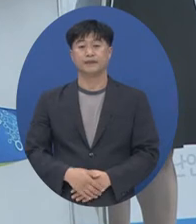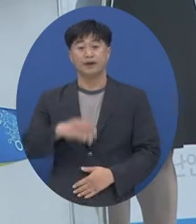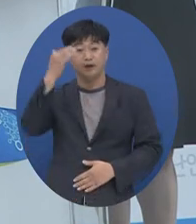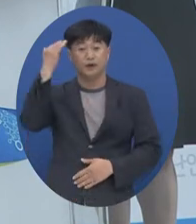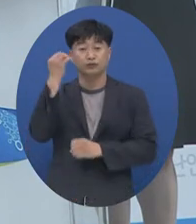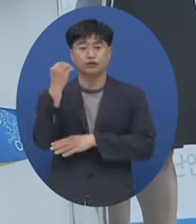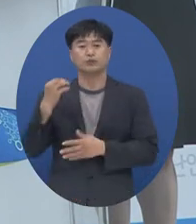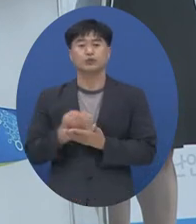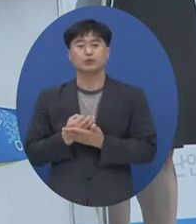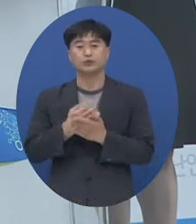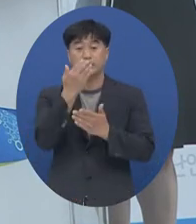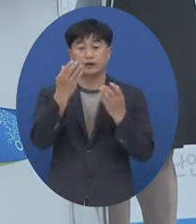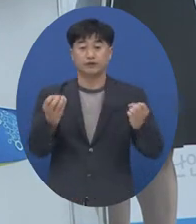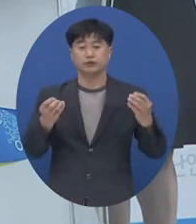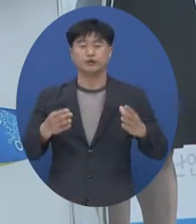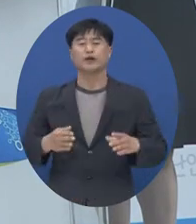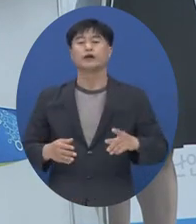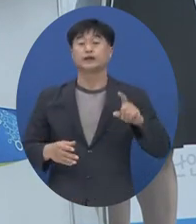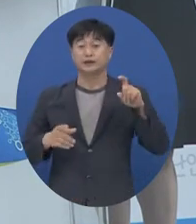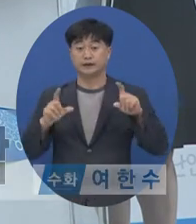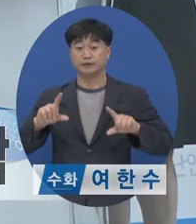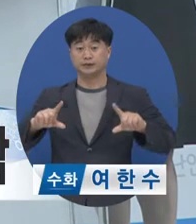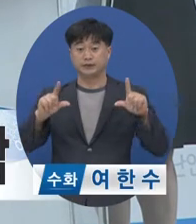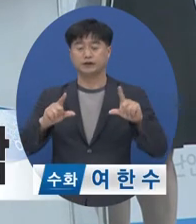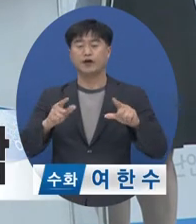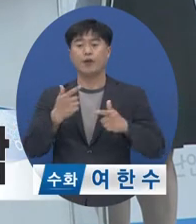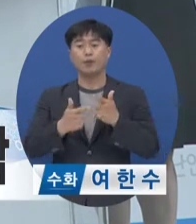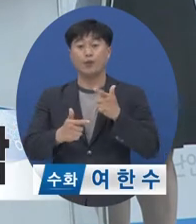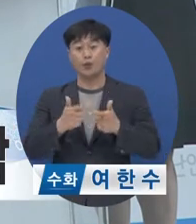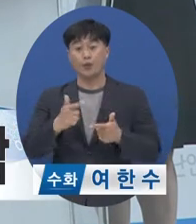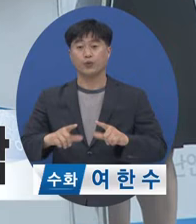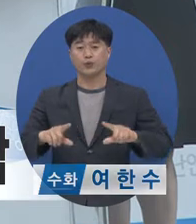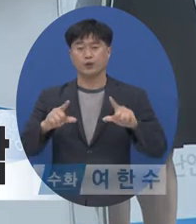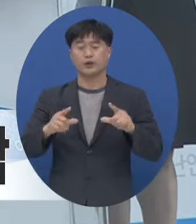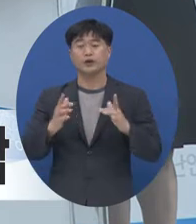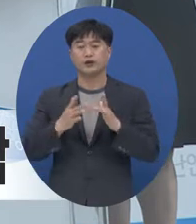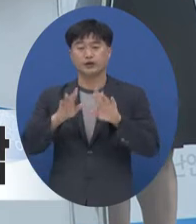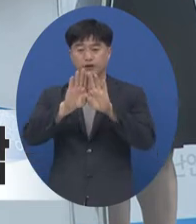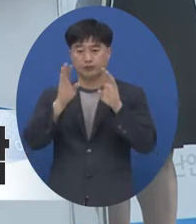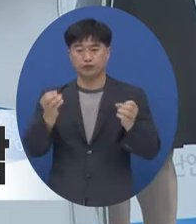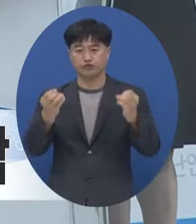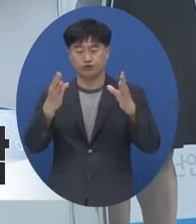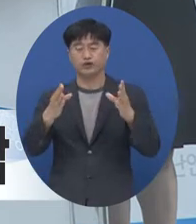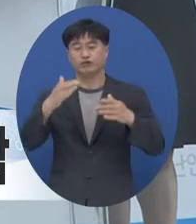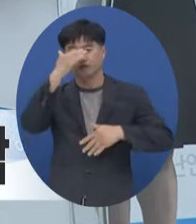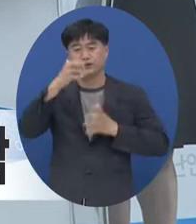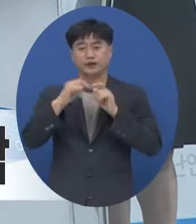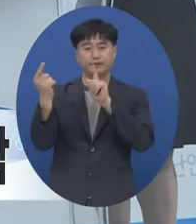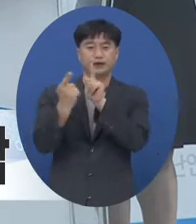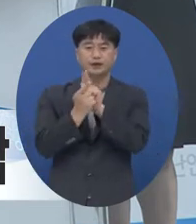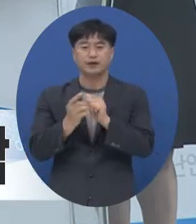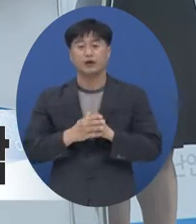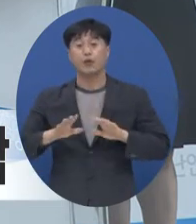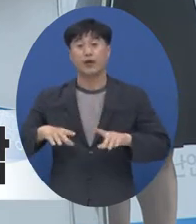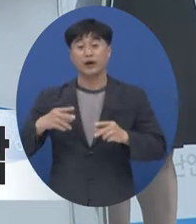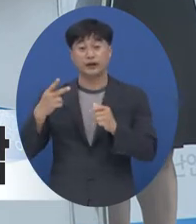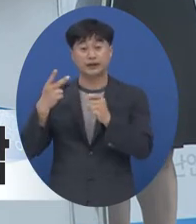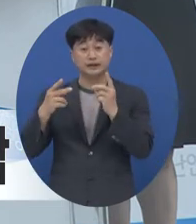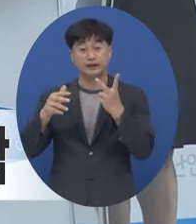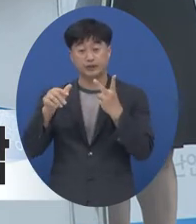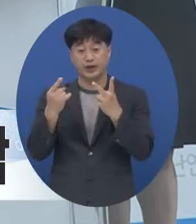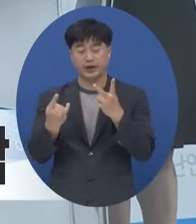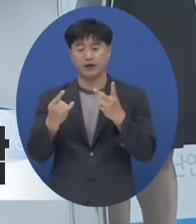대한민국 기본소득 박람회 가 오는 10일 이번주 목요일 온라인 개막 식으로 관람객을 맞습니다 올해가 이외